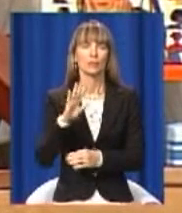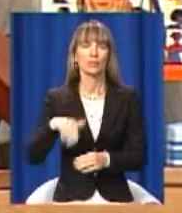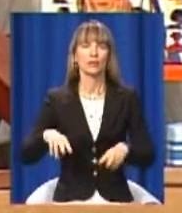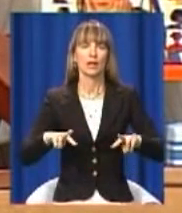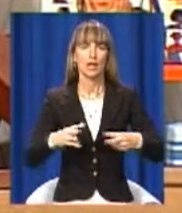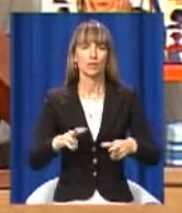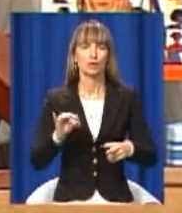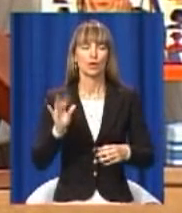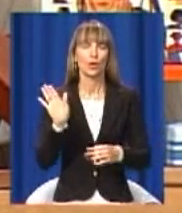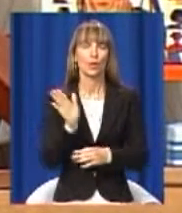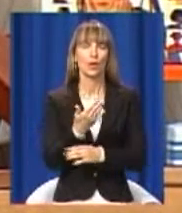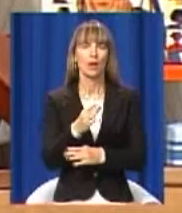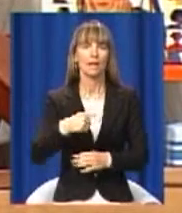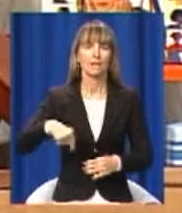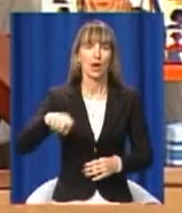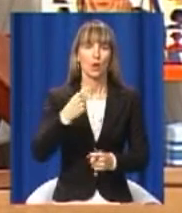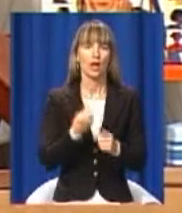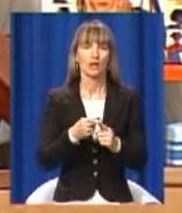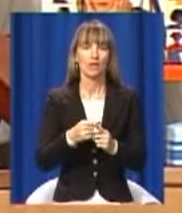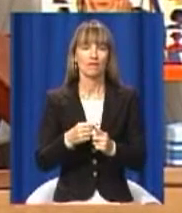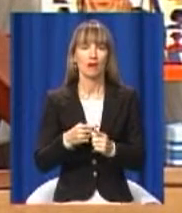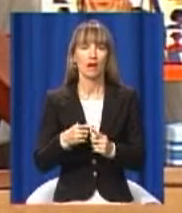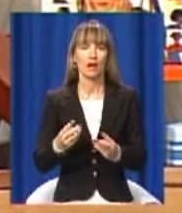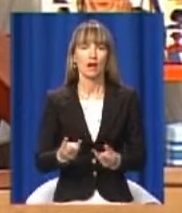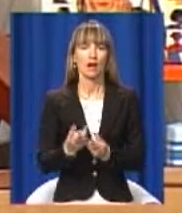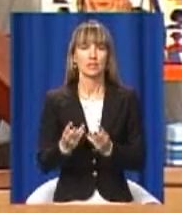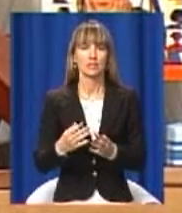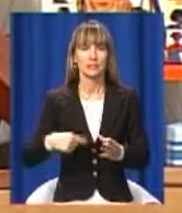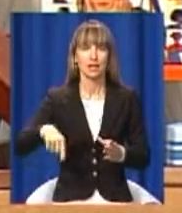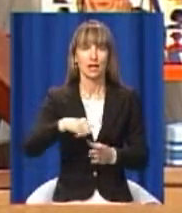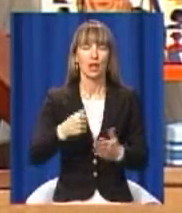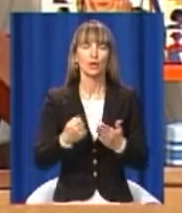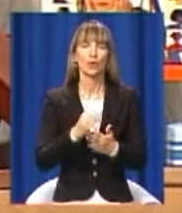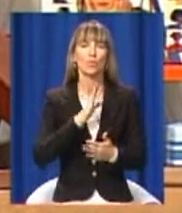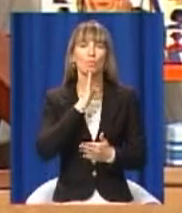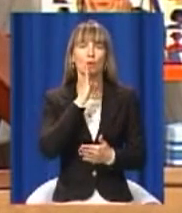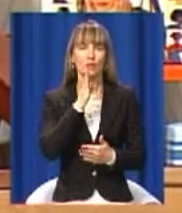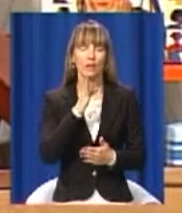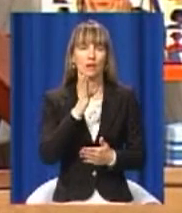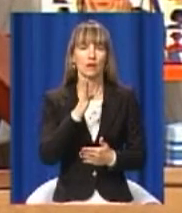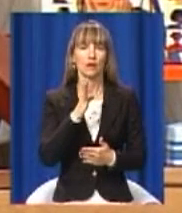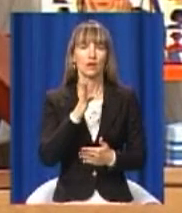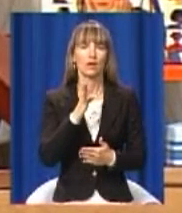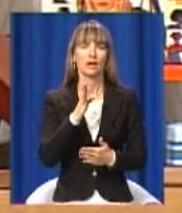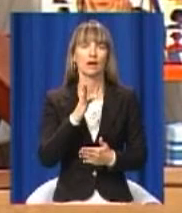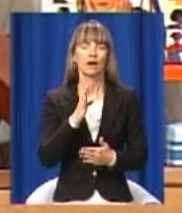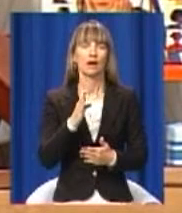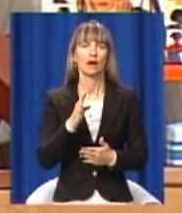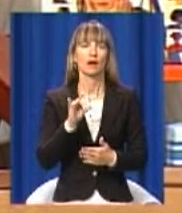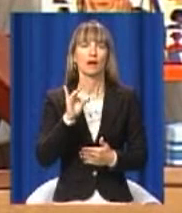танцюють та гуляють навколо цього костра до ранку. У качестві